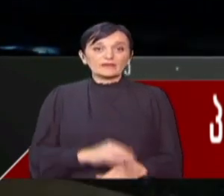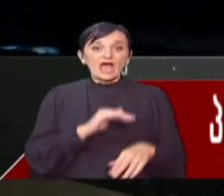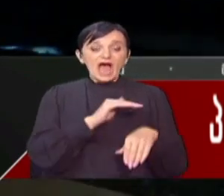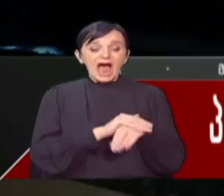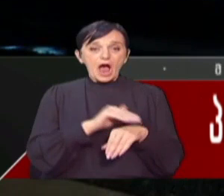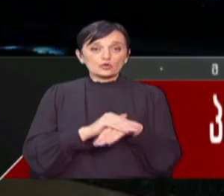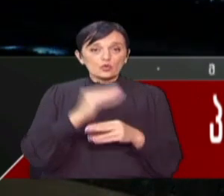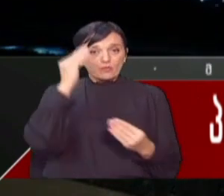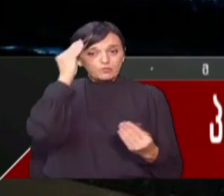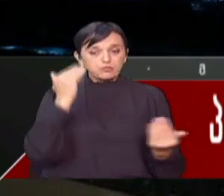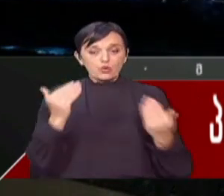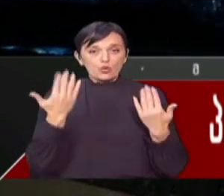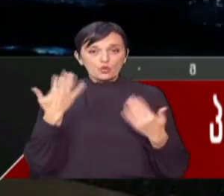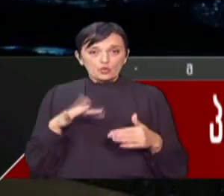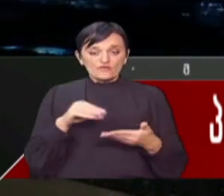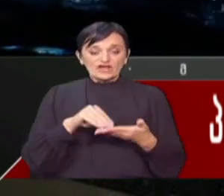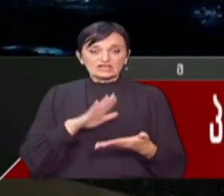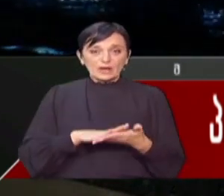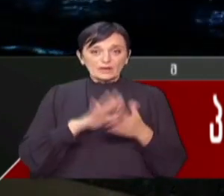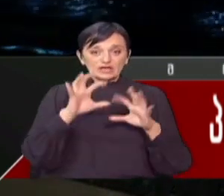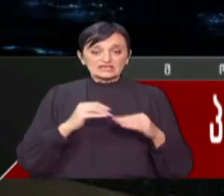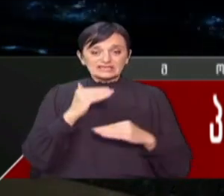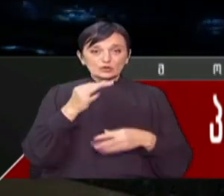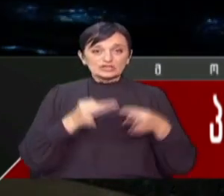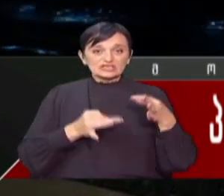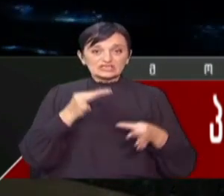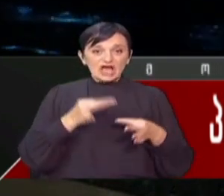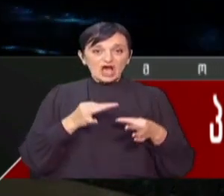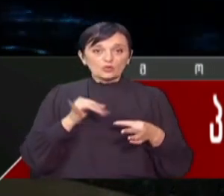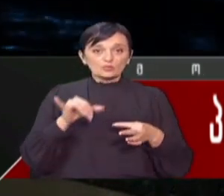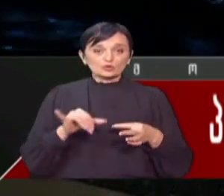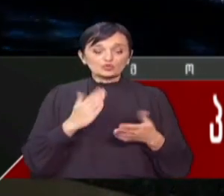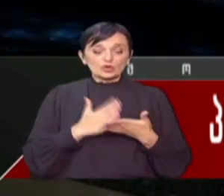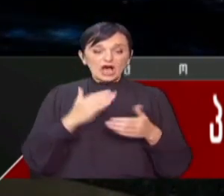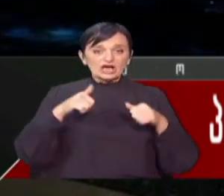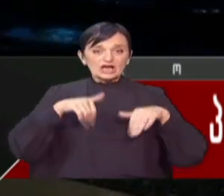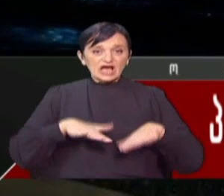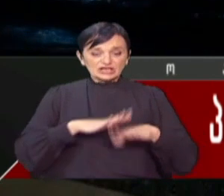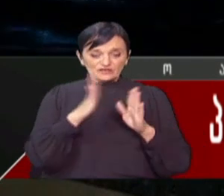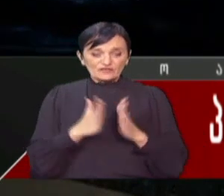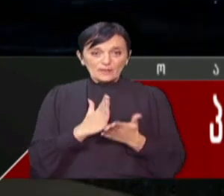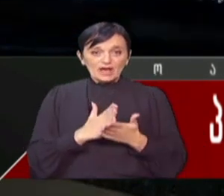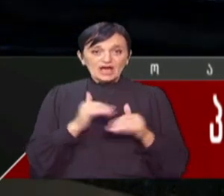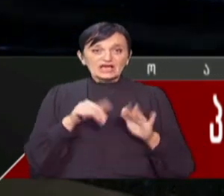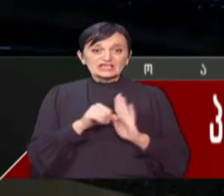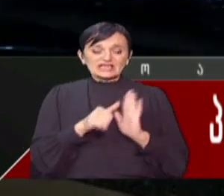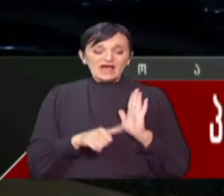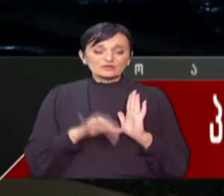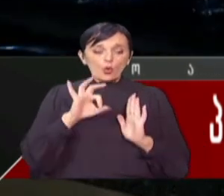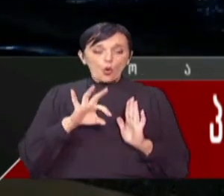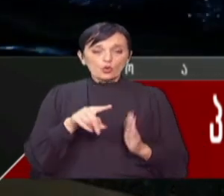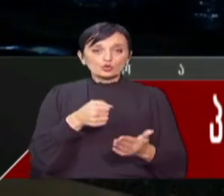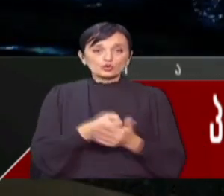Argumentele de poziție au fost afixate. Ახლა საკონსტიტუციო სასამართლოს ყველაფერი აქვს იმისთვის, რომ გადაწყვეტილება მიიღოს. Სავარაუდოდ 16